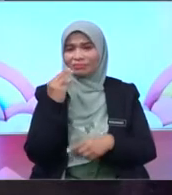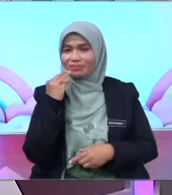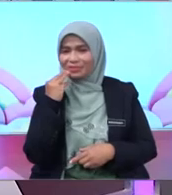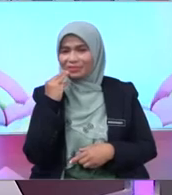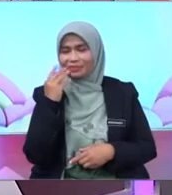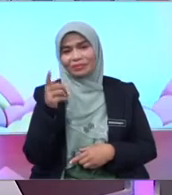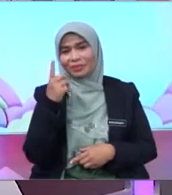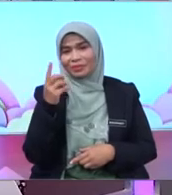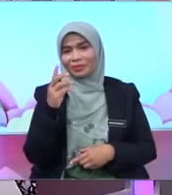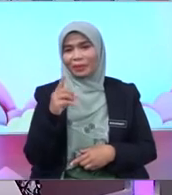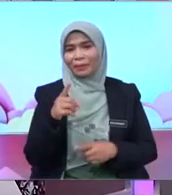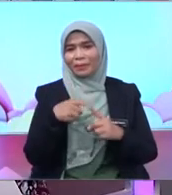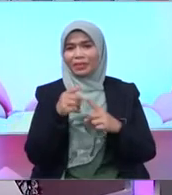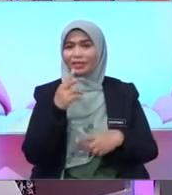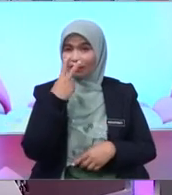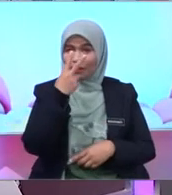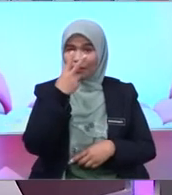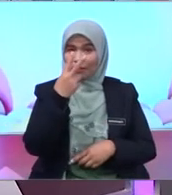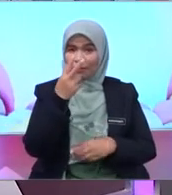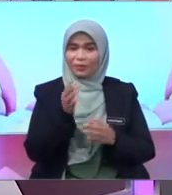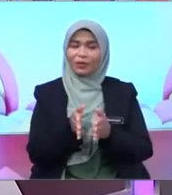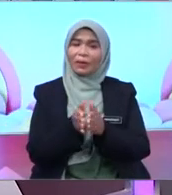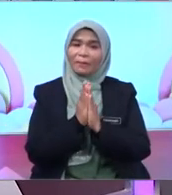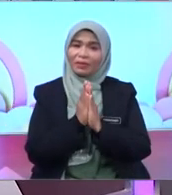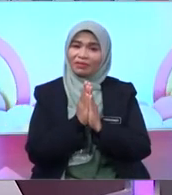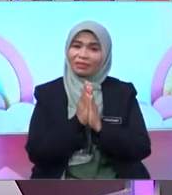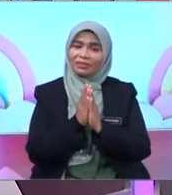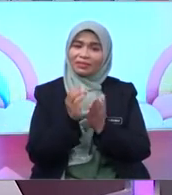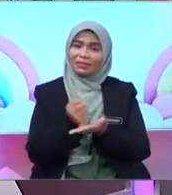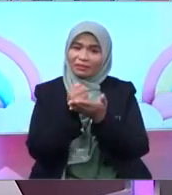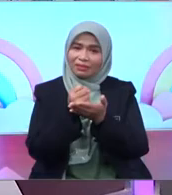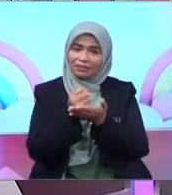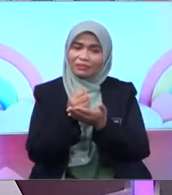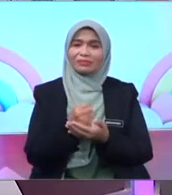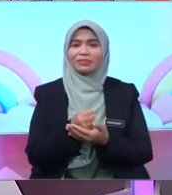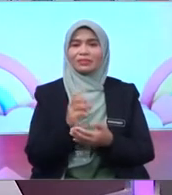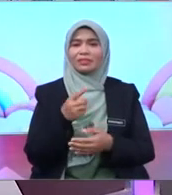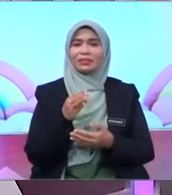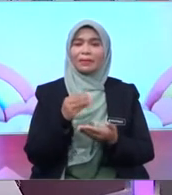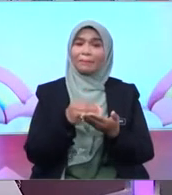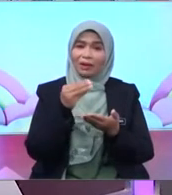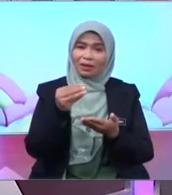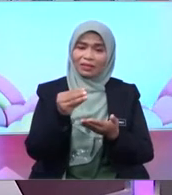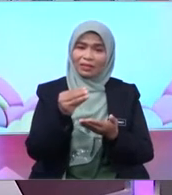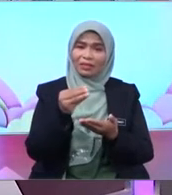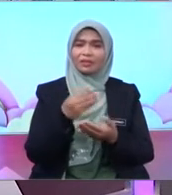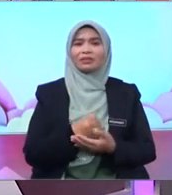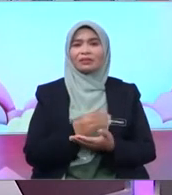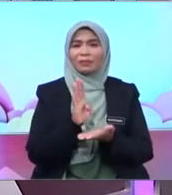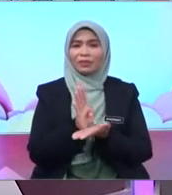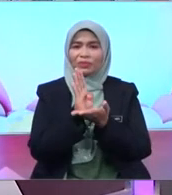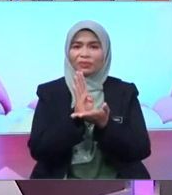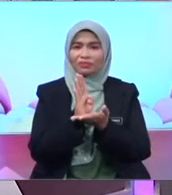aja begitu tenang Pak pemimpin sedekah kita akan mengulurkan bantuan Keke terpulang kepada individu untuk